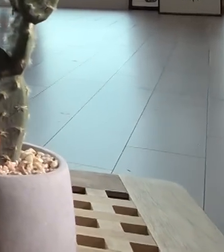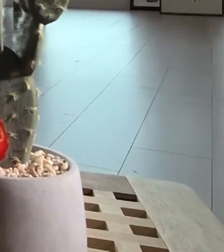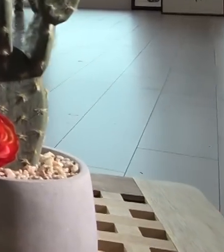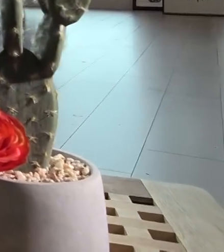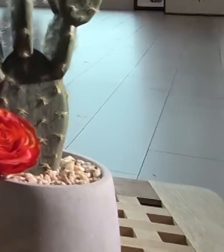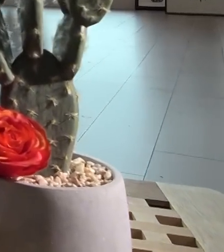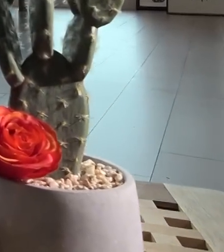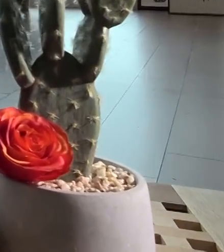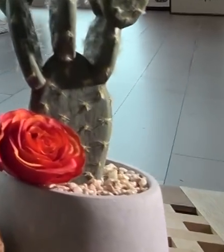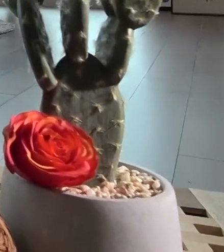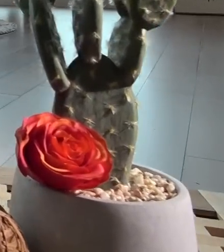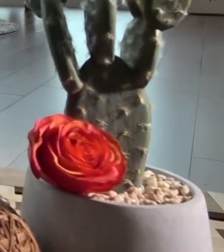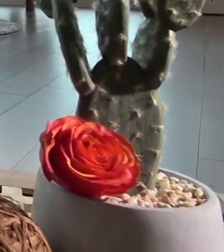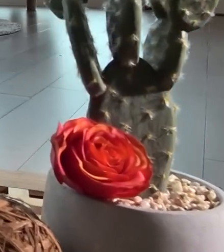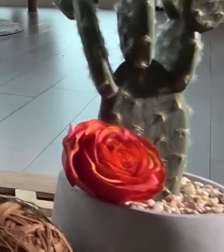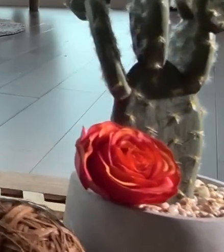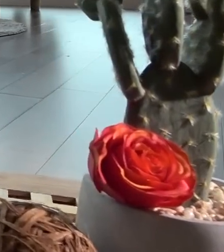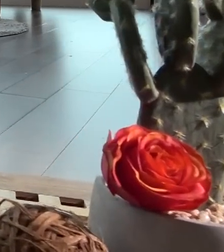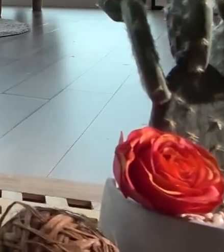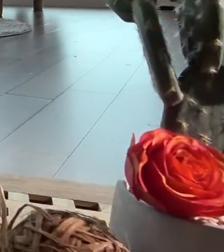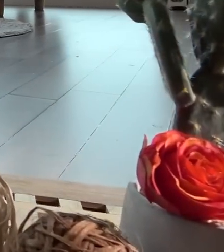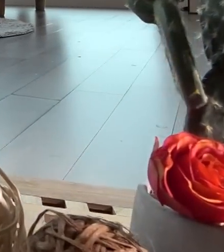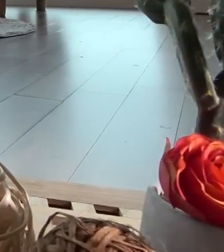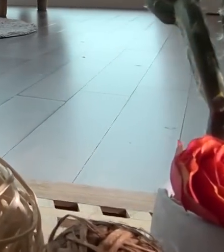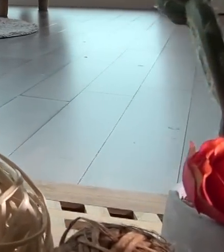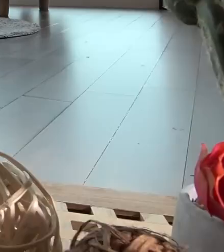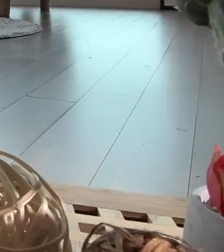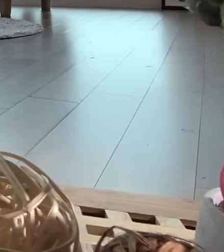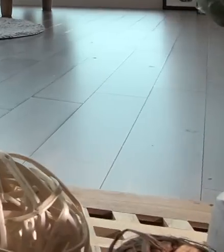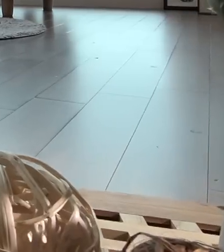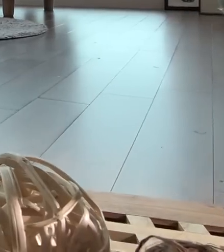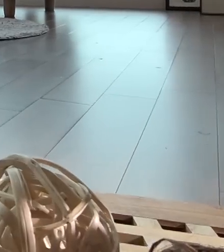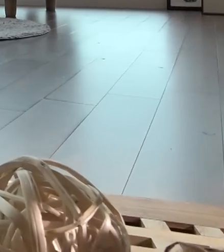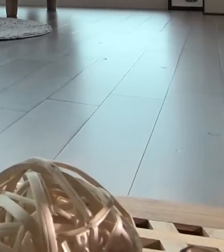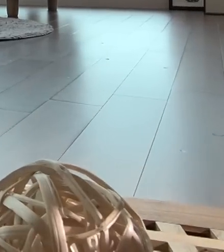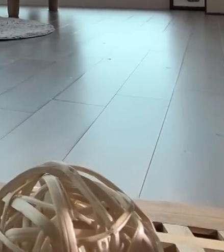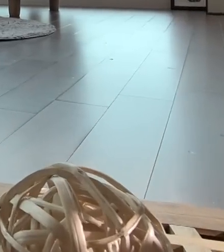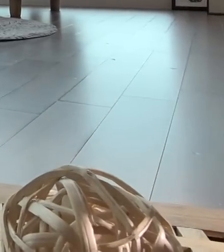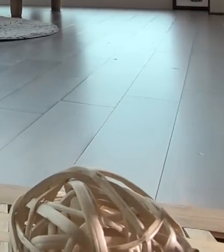안녕하세요 소중한 나무한 행복 광우스님입니다